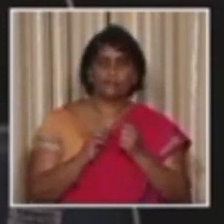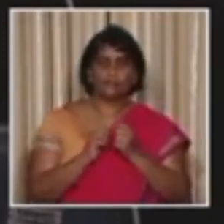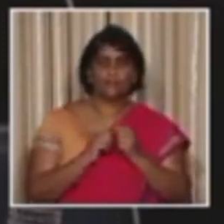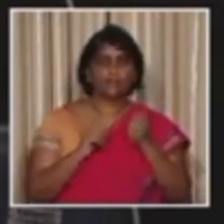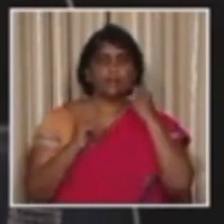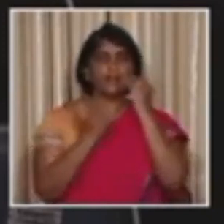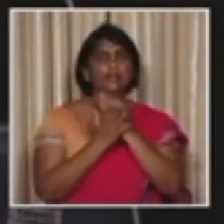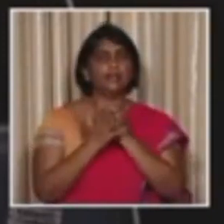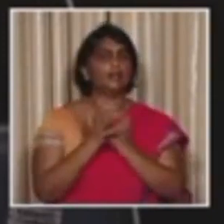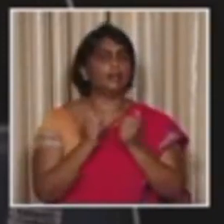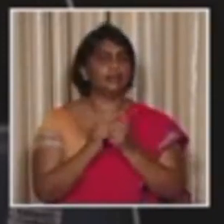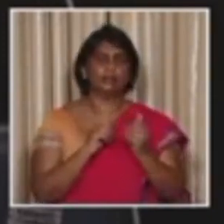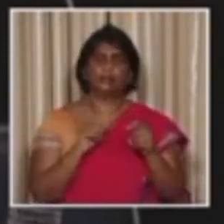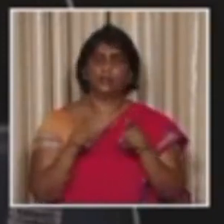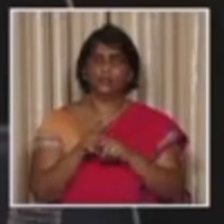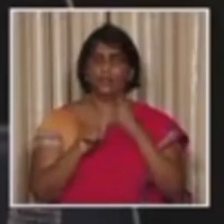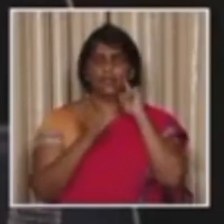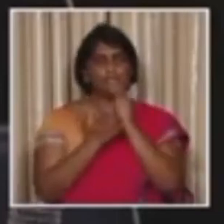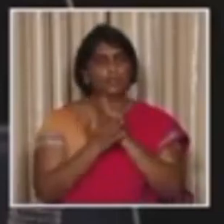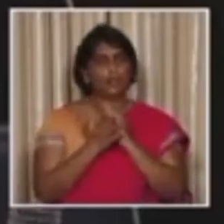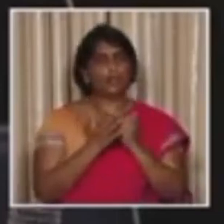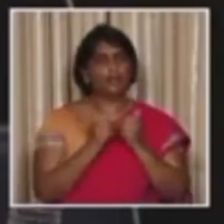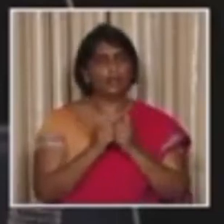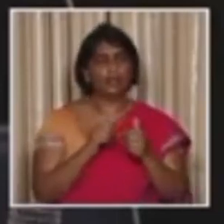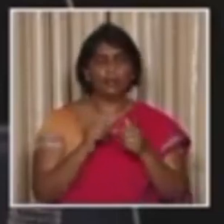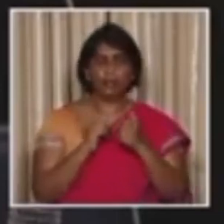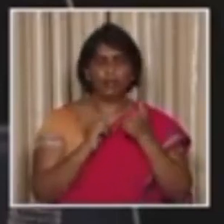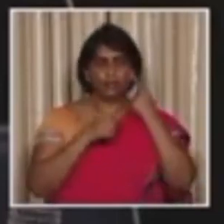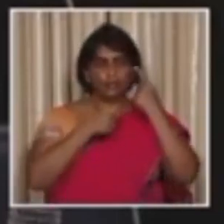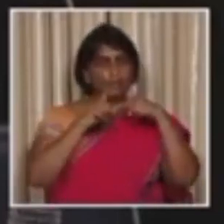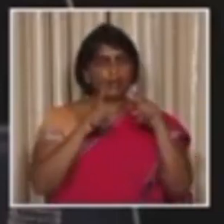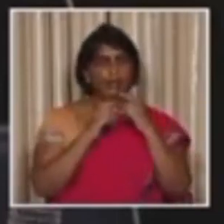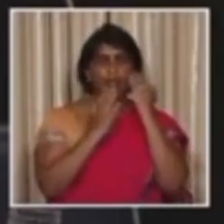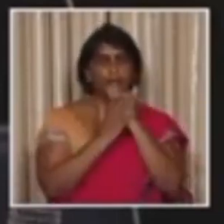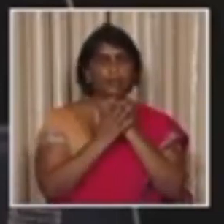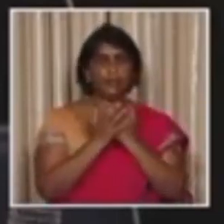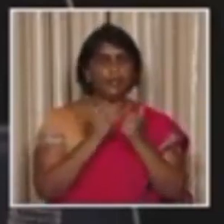இந்த நாடும் தலைமைகளும் இருக்க வேண்டும் என்று வேண்டி விடைபெறுகின்றேன். நன்றி.